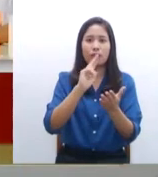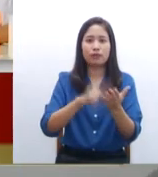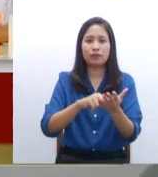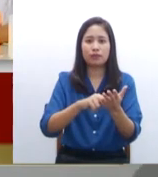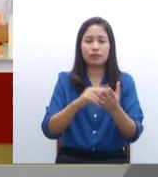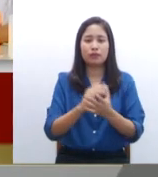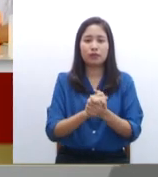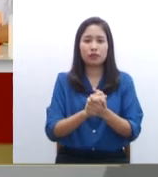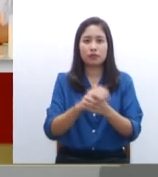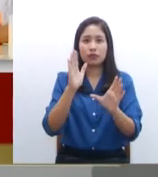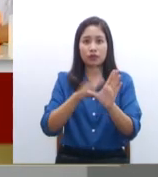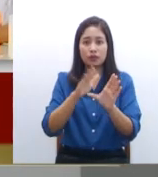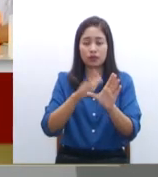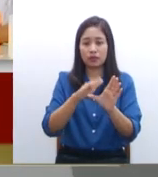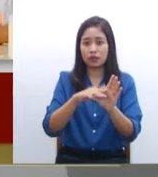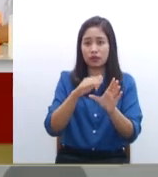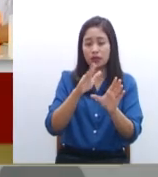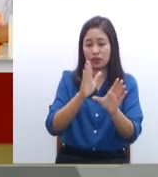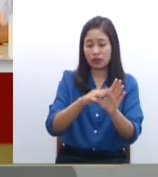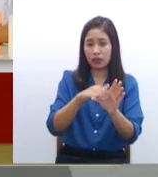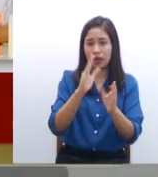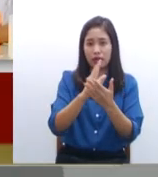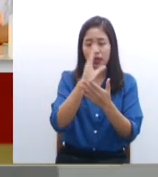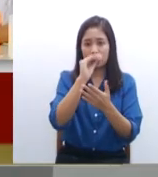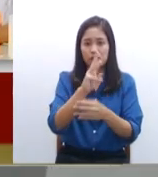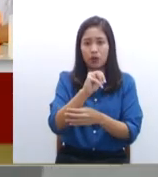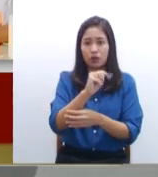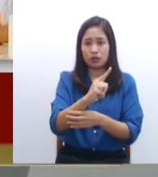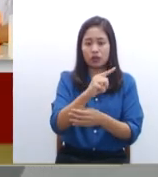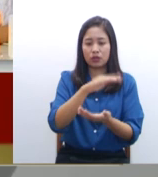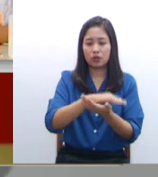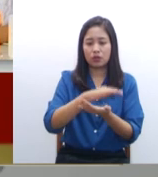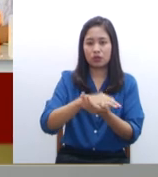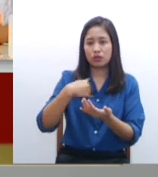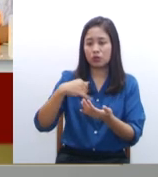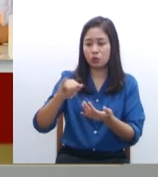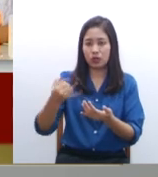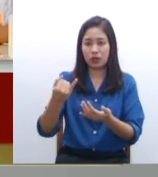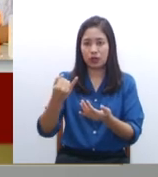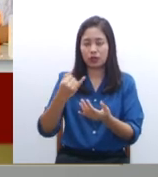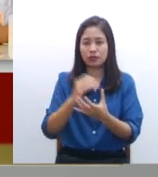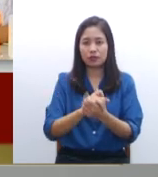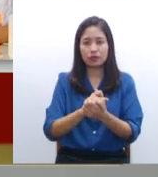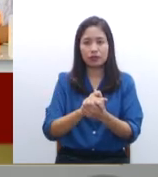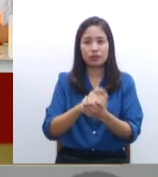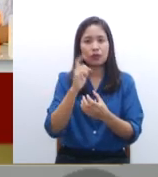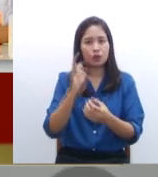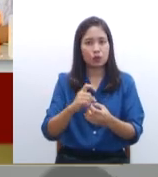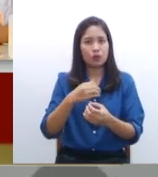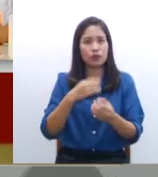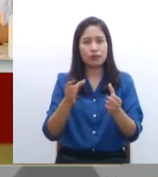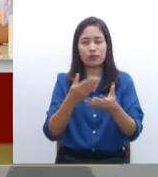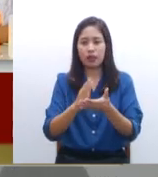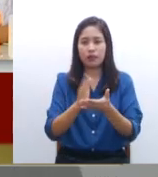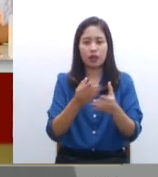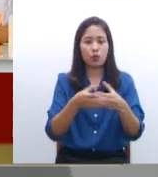การรับสมัครนักเรียนเข้าเรียนต่อในระดับชั้นมัธยมศึกษาปีที่1โรงเรียนวิทยาศาสตร์จุฬาภรณราชวิทยาลัยแบ่งออกเป็น2กลุ่มก